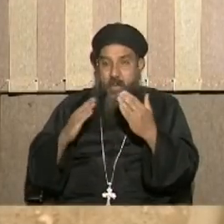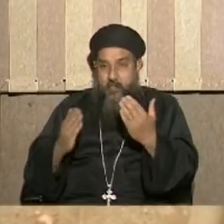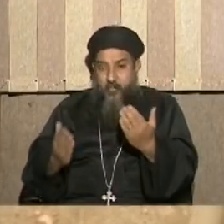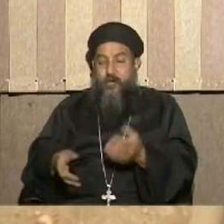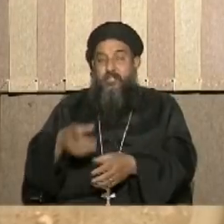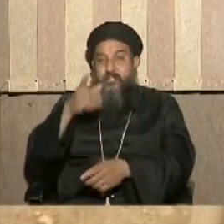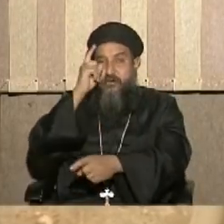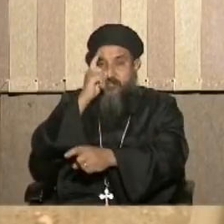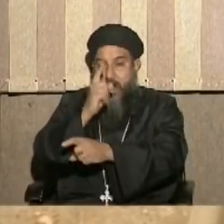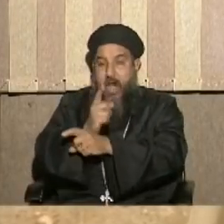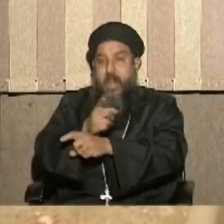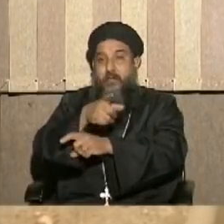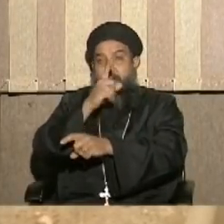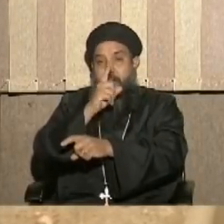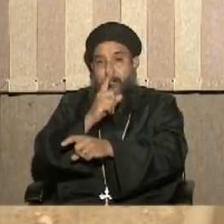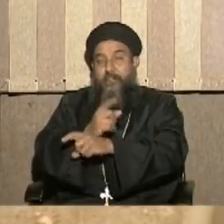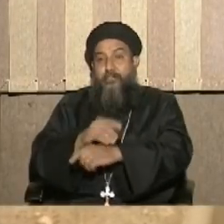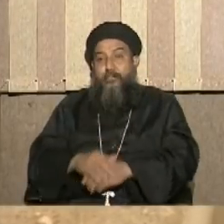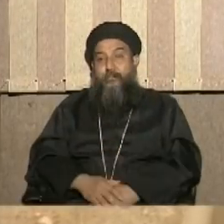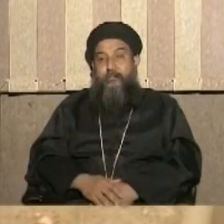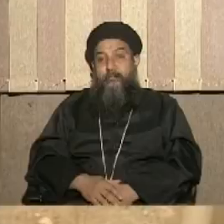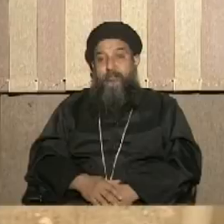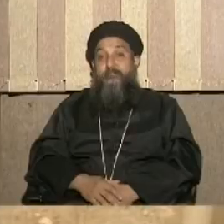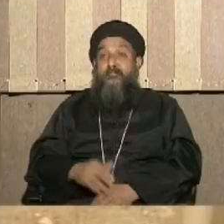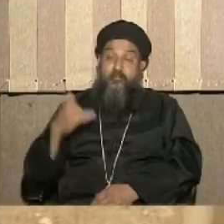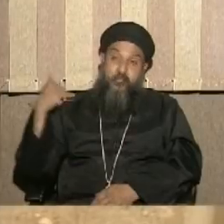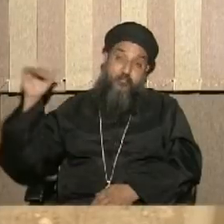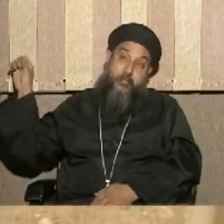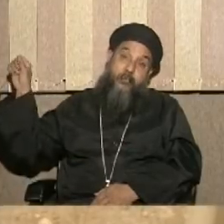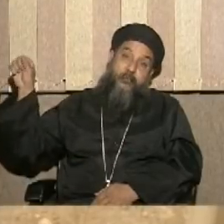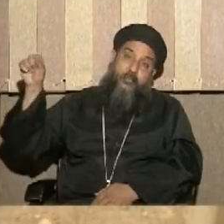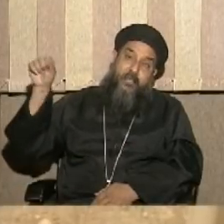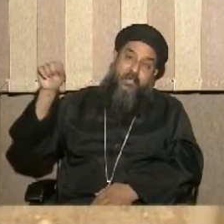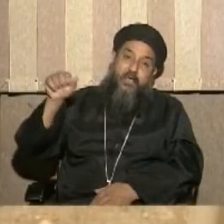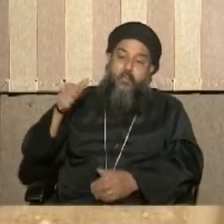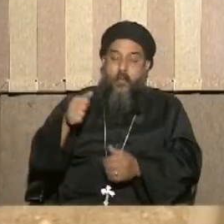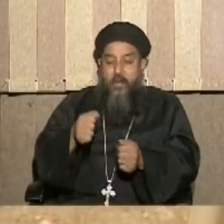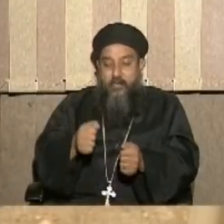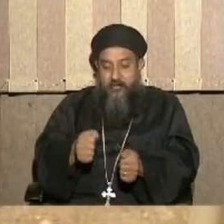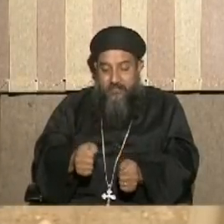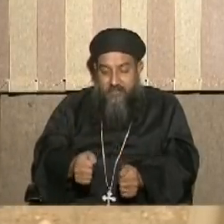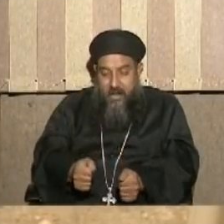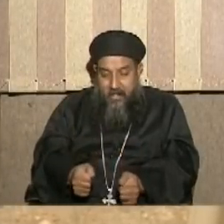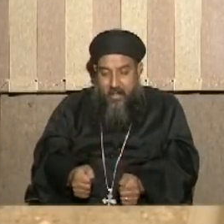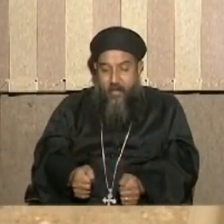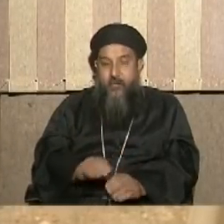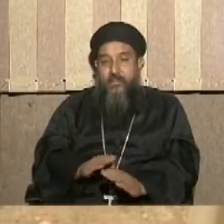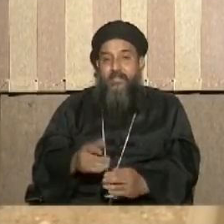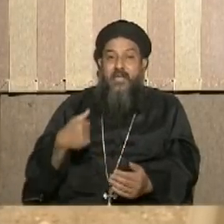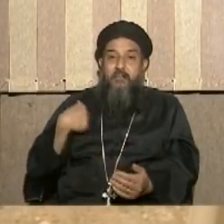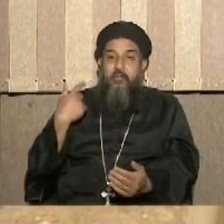يسوع المسيح. لما جه واحد ركع قدامه وسأله